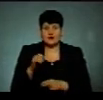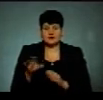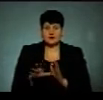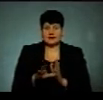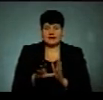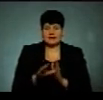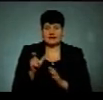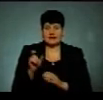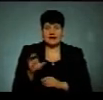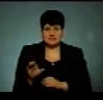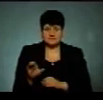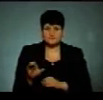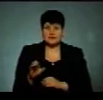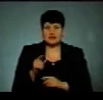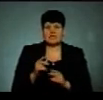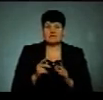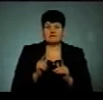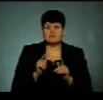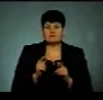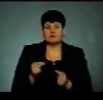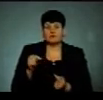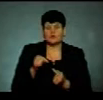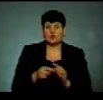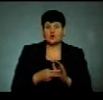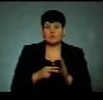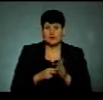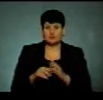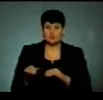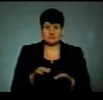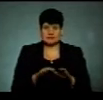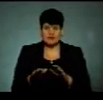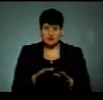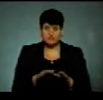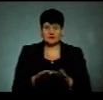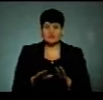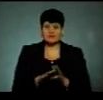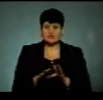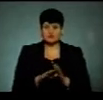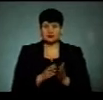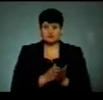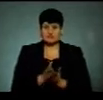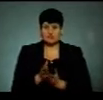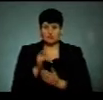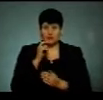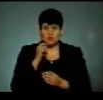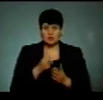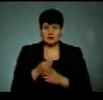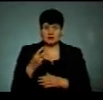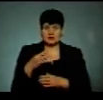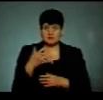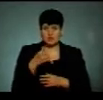електроенергії в ЄС. І відповідно до плану заходів з реалізації першого етапу енергетичної стратегії України до 35-го